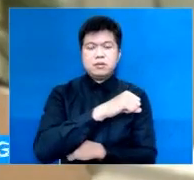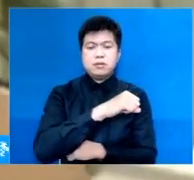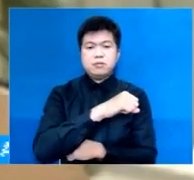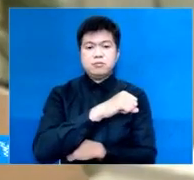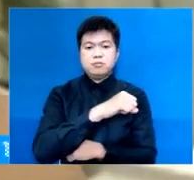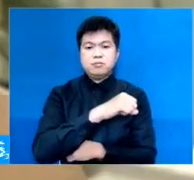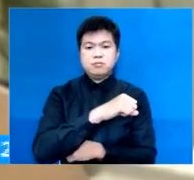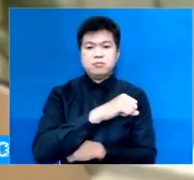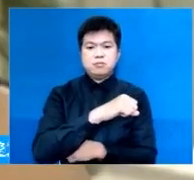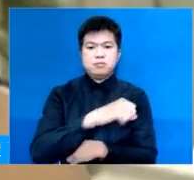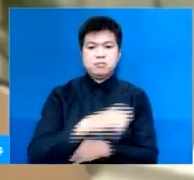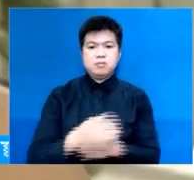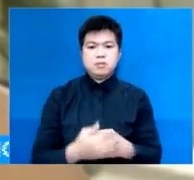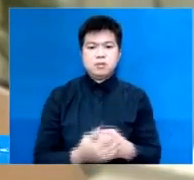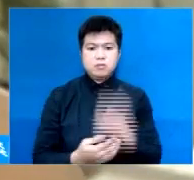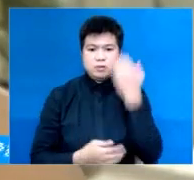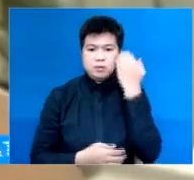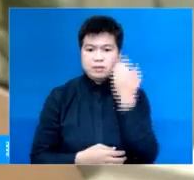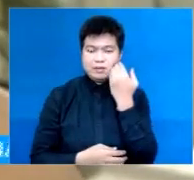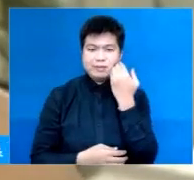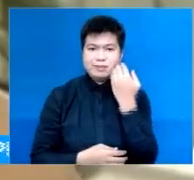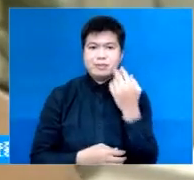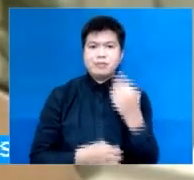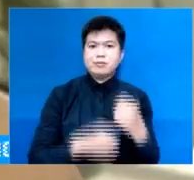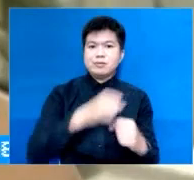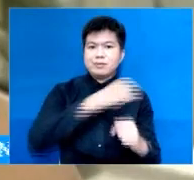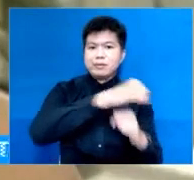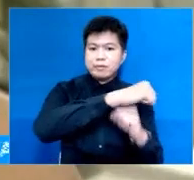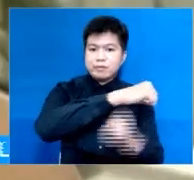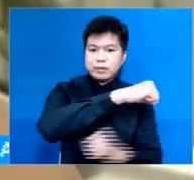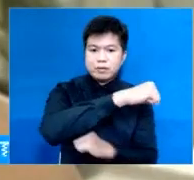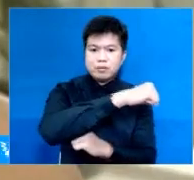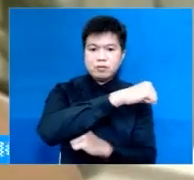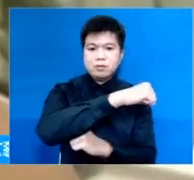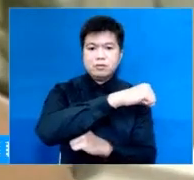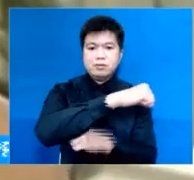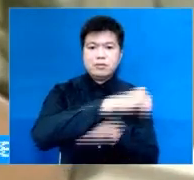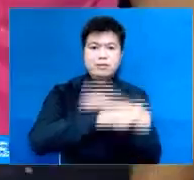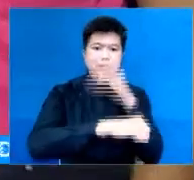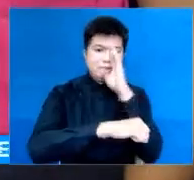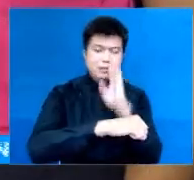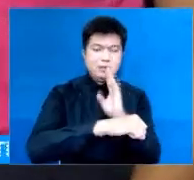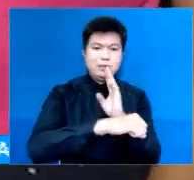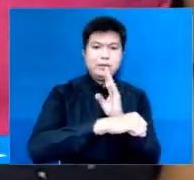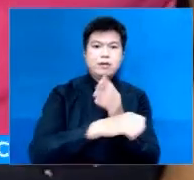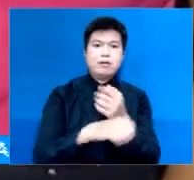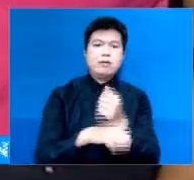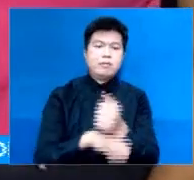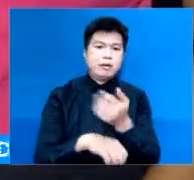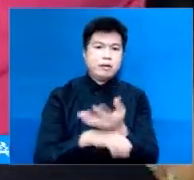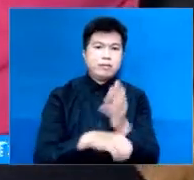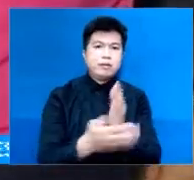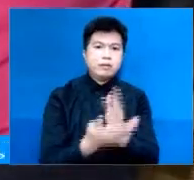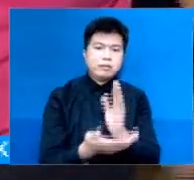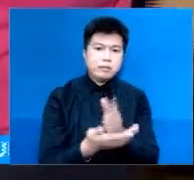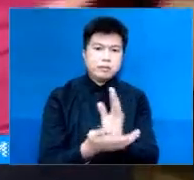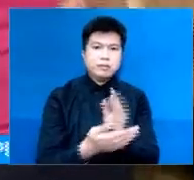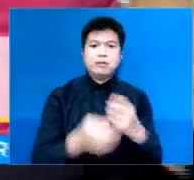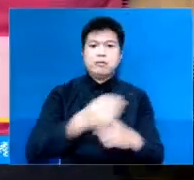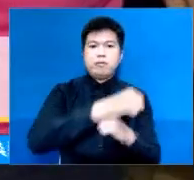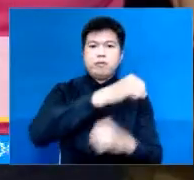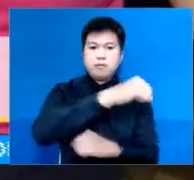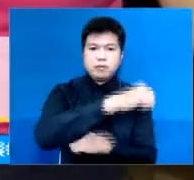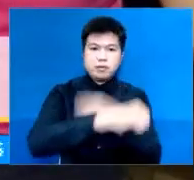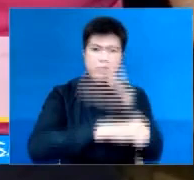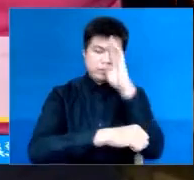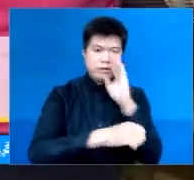ang silbi. Kuan sa ilawang ba? Nga nung wagin, pabaya, saan sila kayo ba? Kwento ni Yana, pauwi na sana sila ng